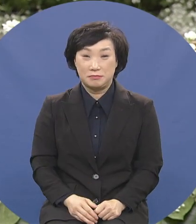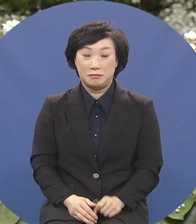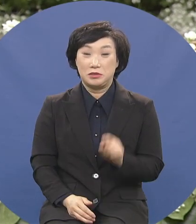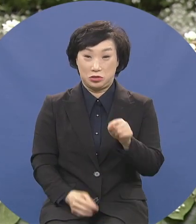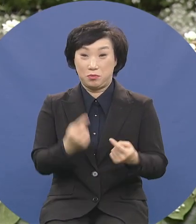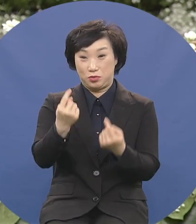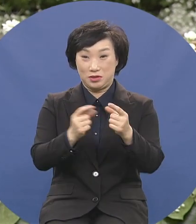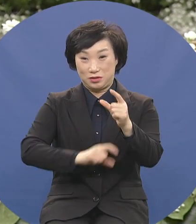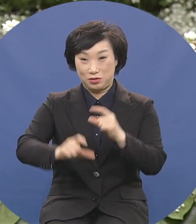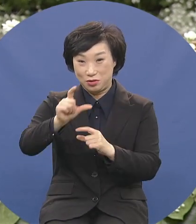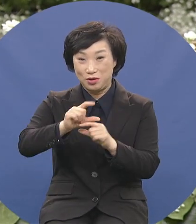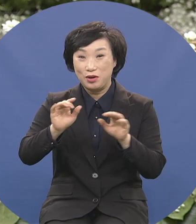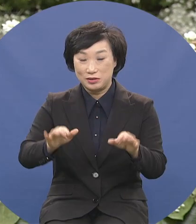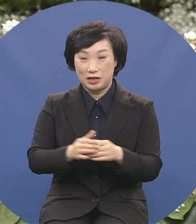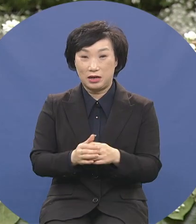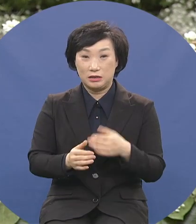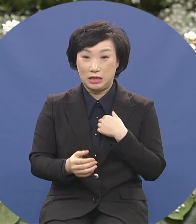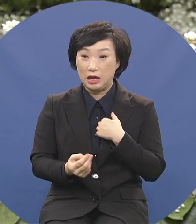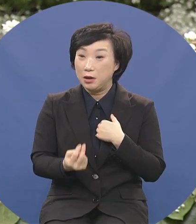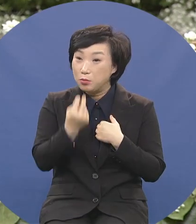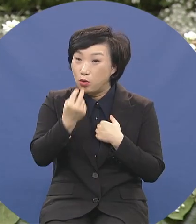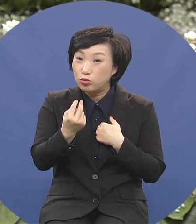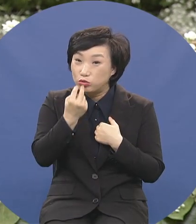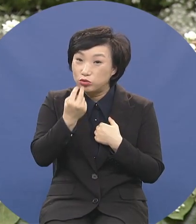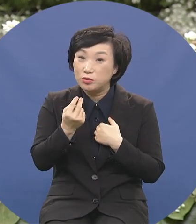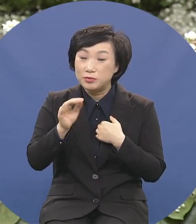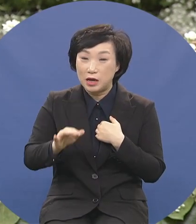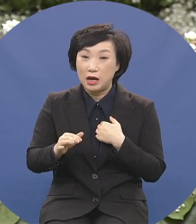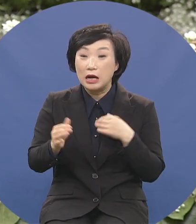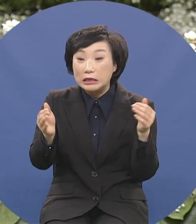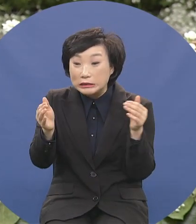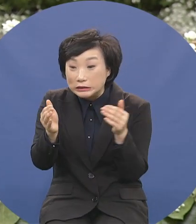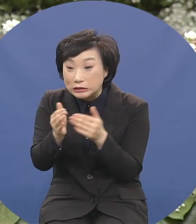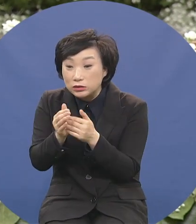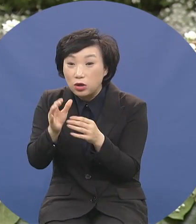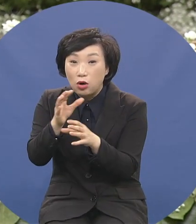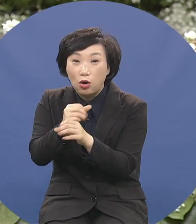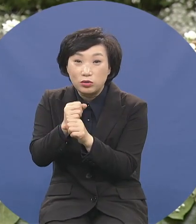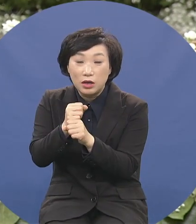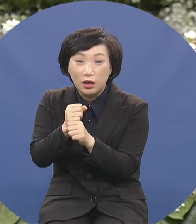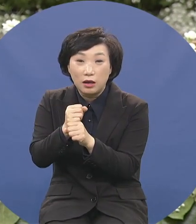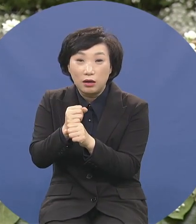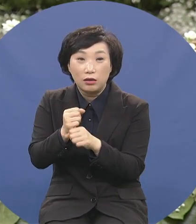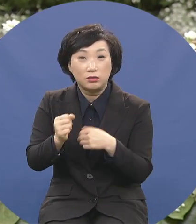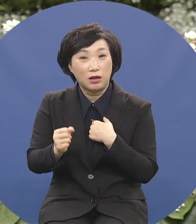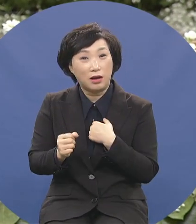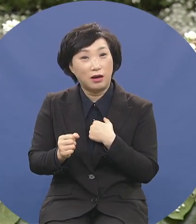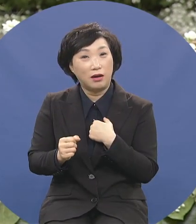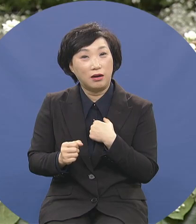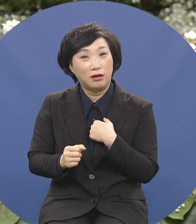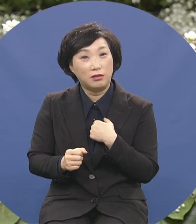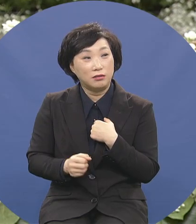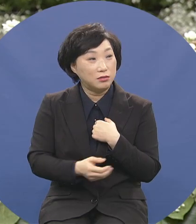그보다 더 내 목숨이 어느 날 끝날 수 있을까?